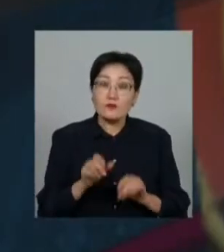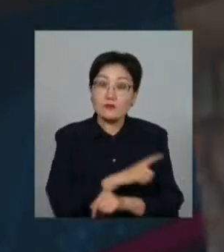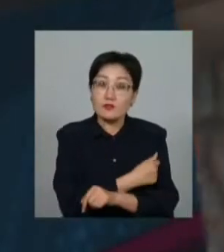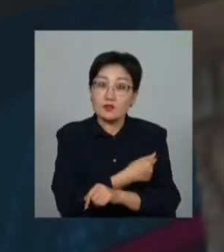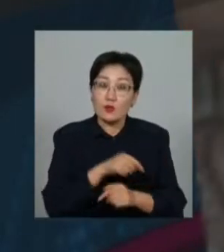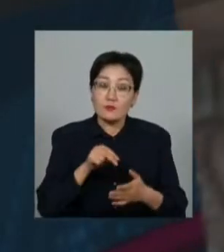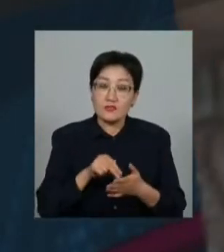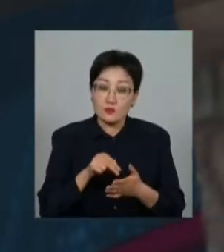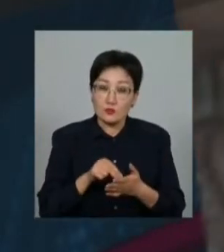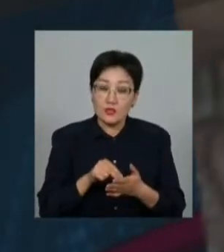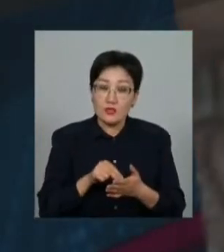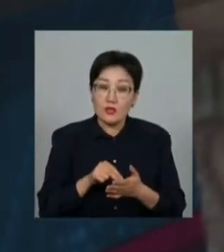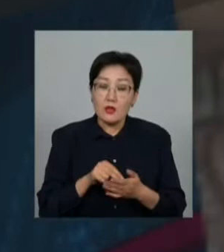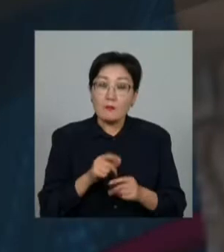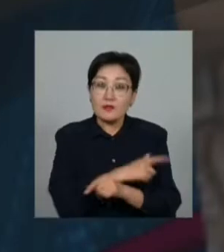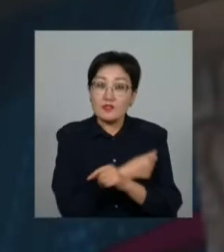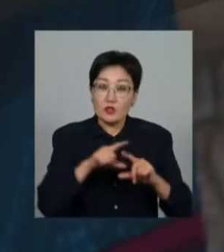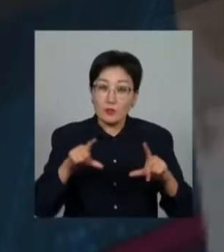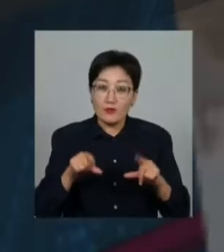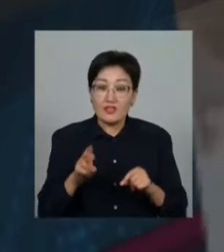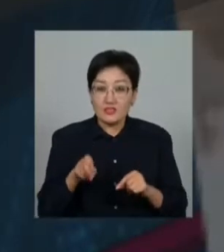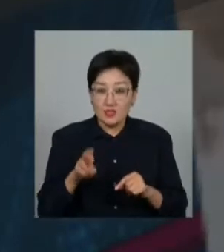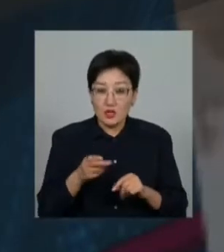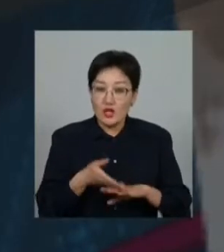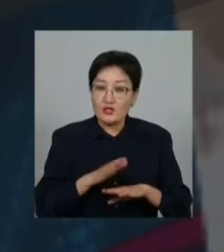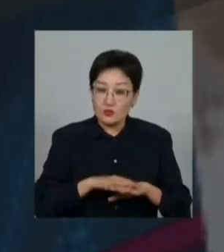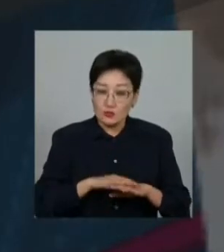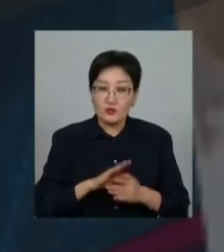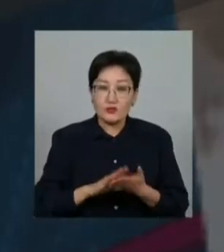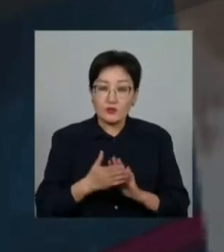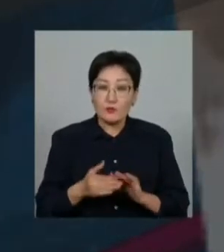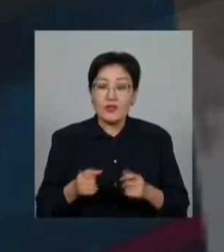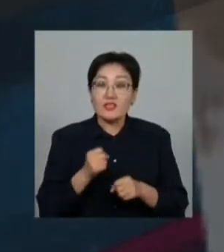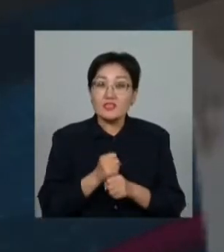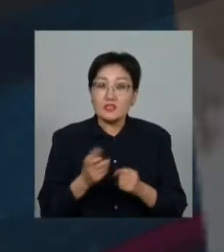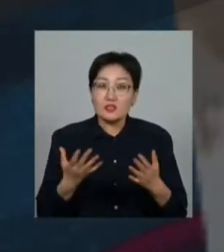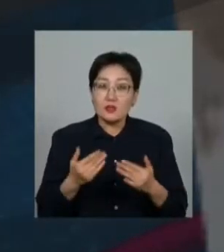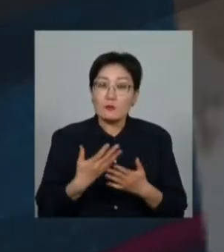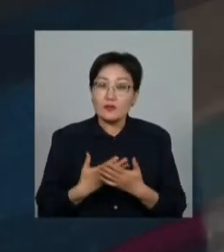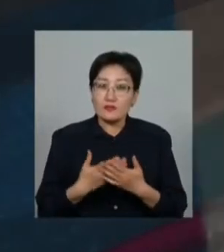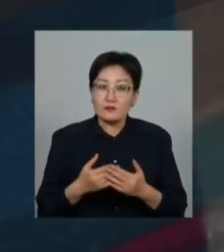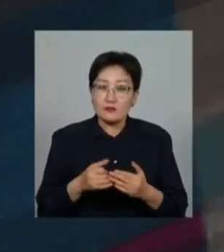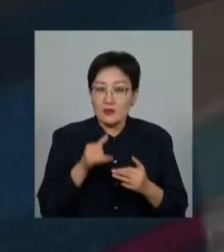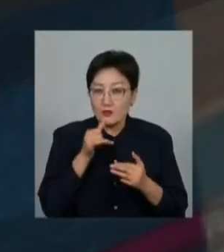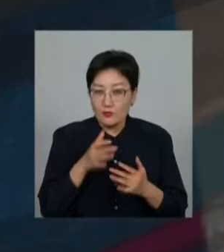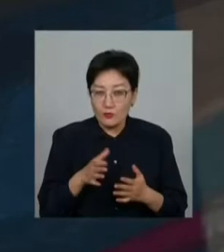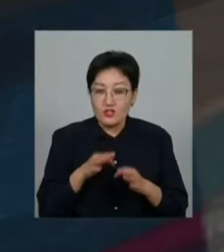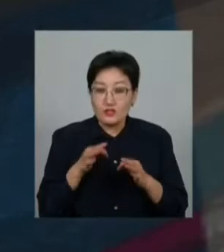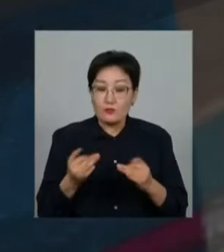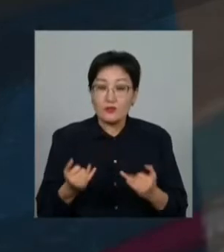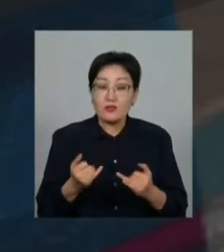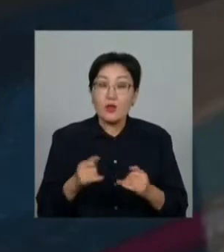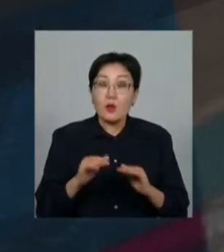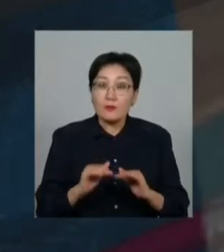имперцы казахской районной больницы оценивают как крайне тяжелое делать какие-либо прогнозы не берется никто сегодня